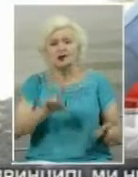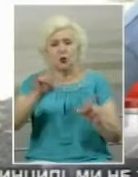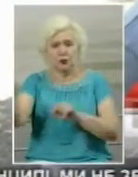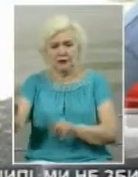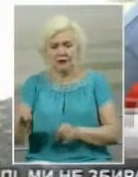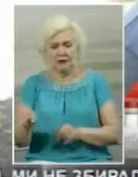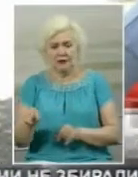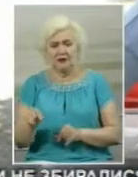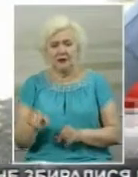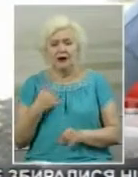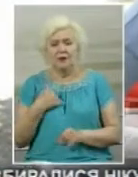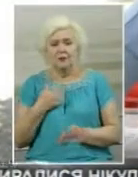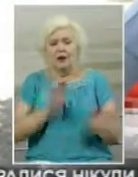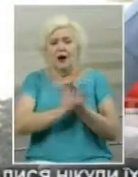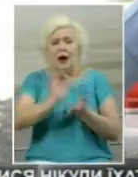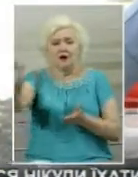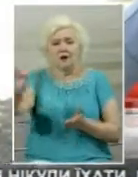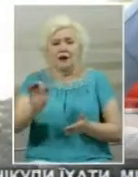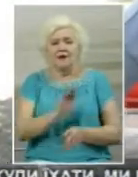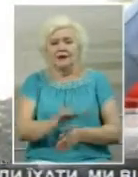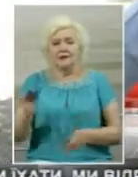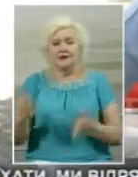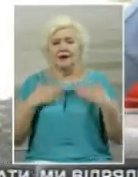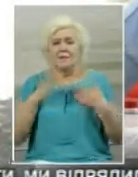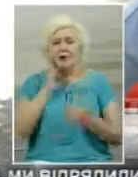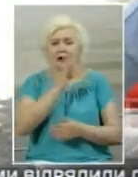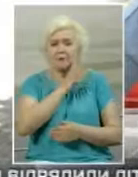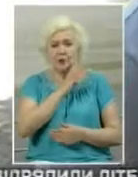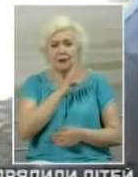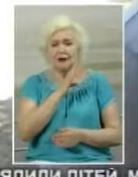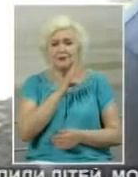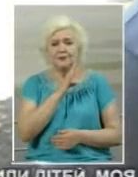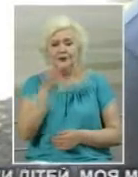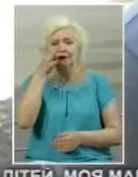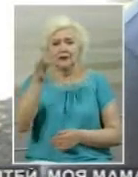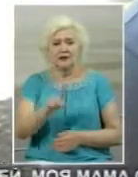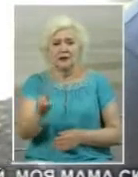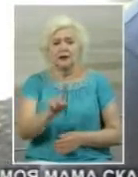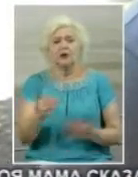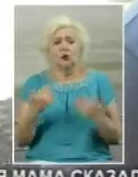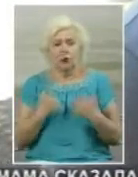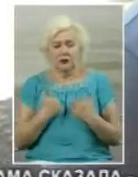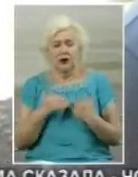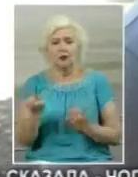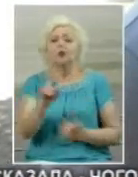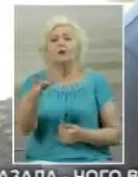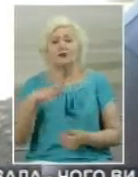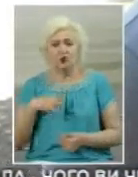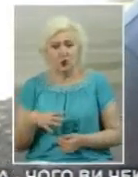Мы отправили детей, моя мама, она сказала: «Шона, чего вы